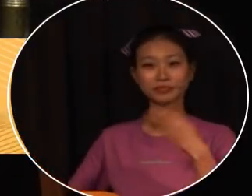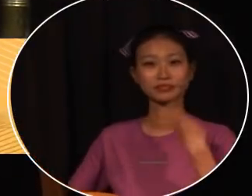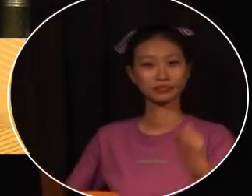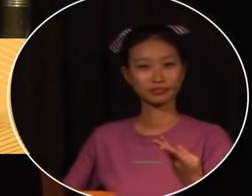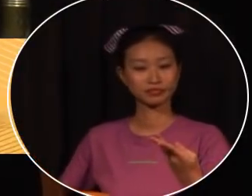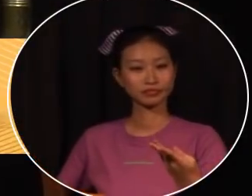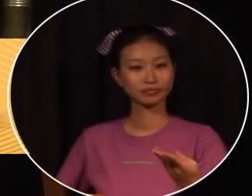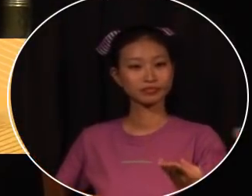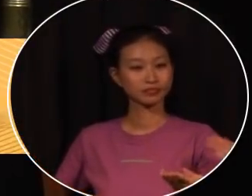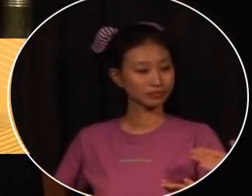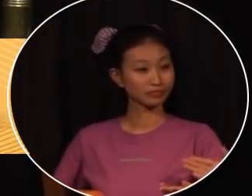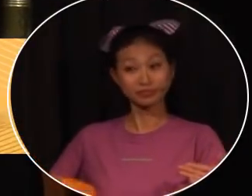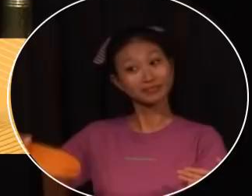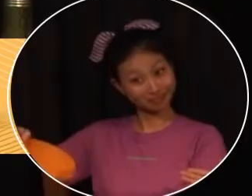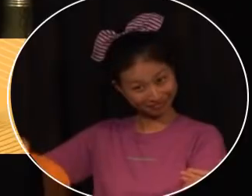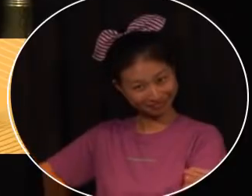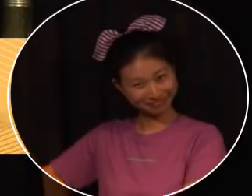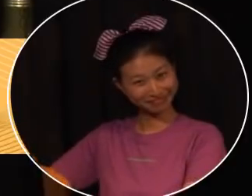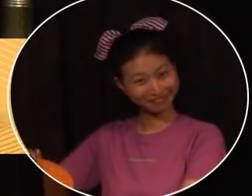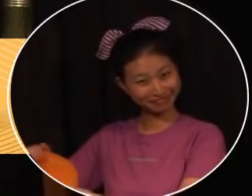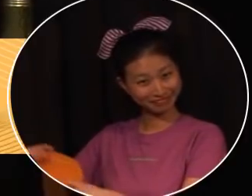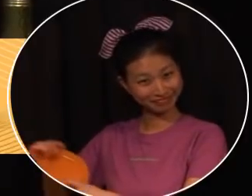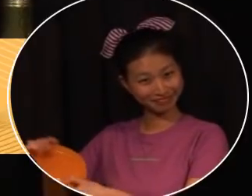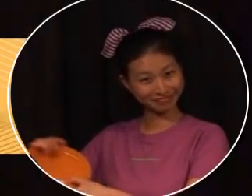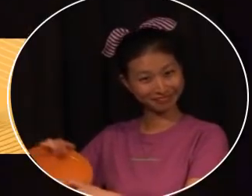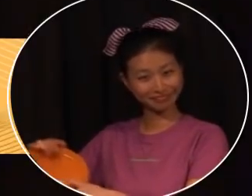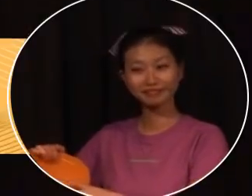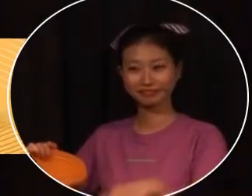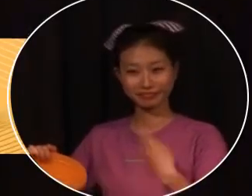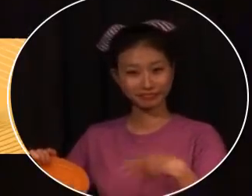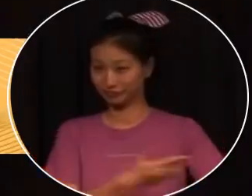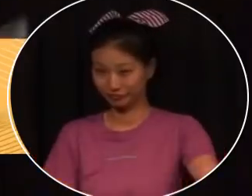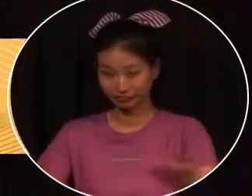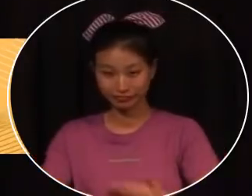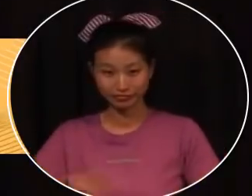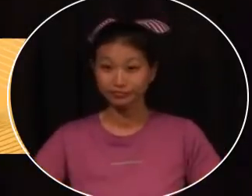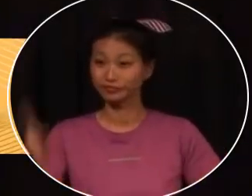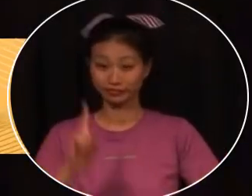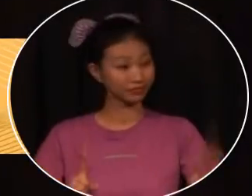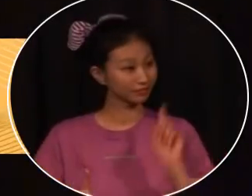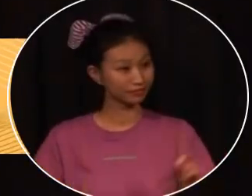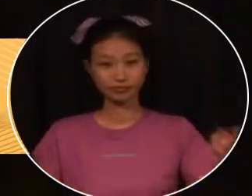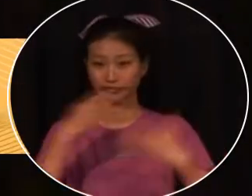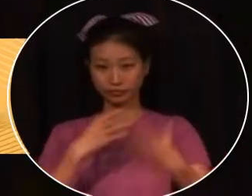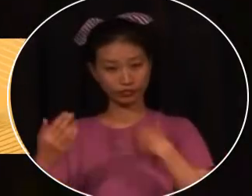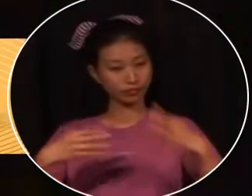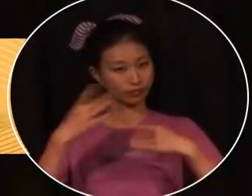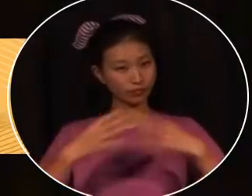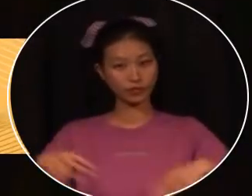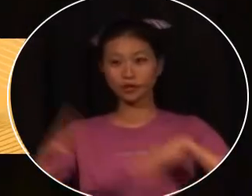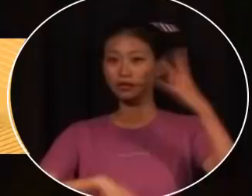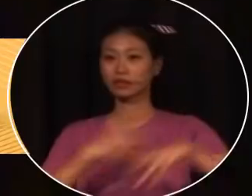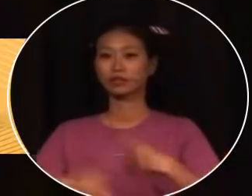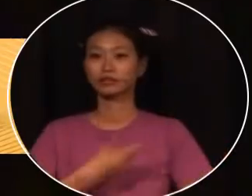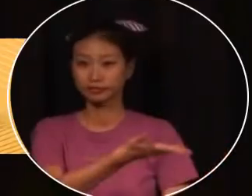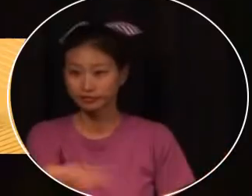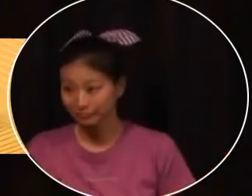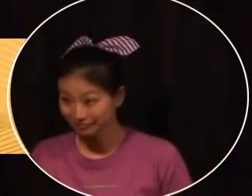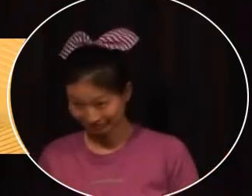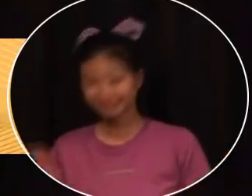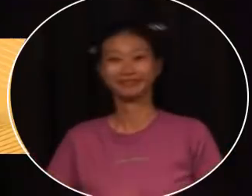哎呀，真是太惨了，我回头打人吧。”直接解决，这就是哈哭妈妈塔